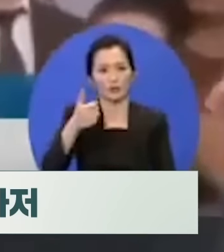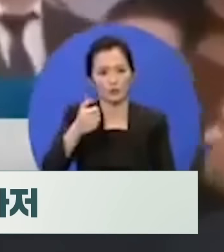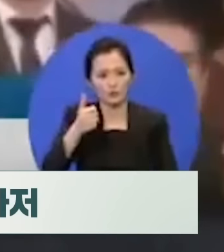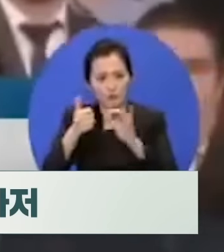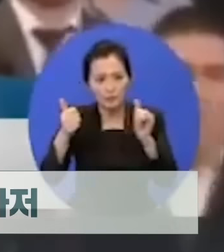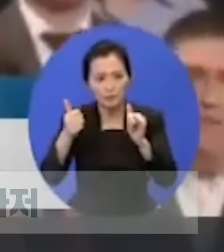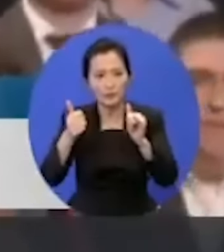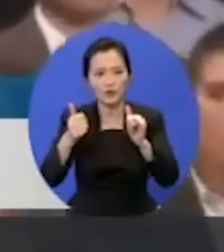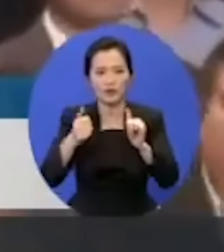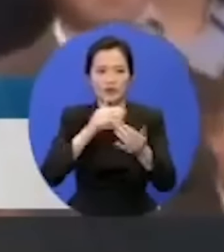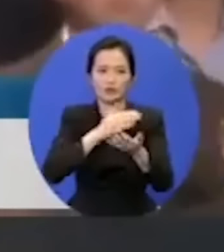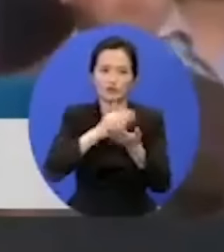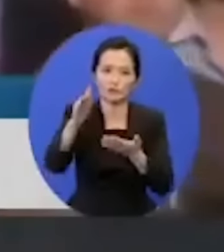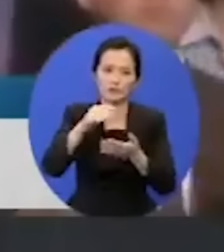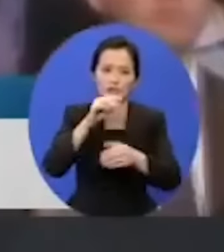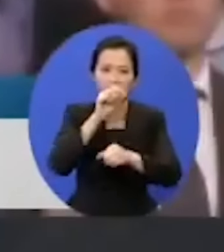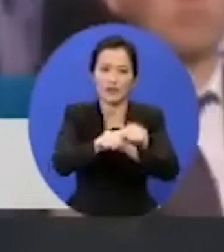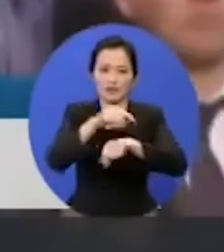시작합니다